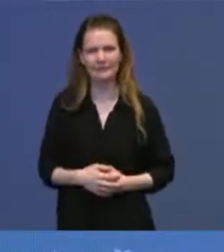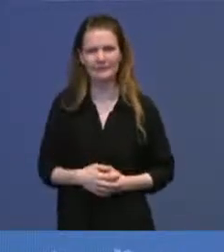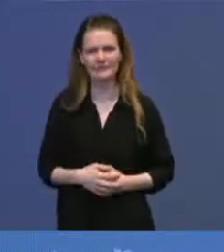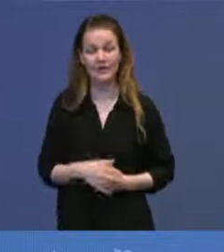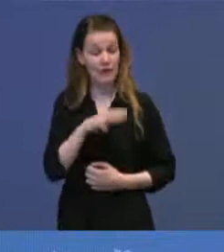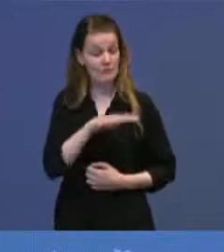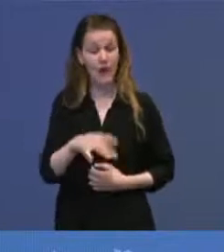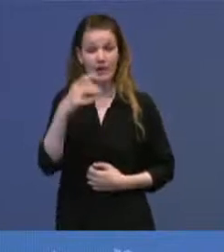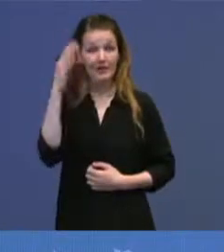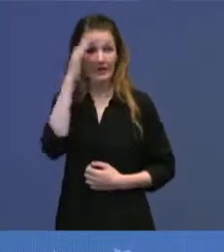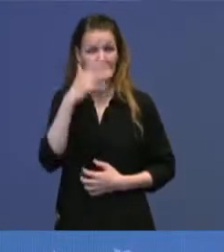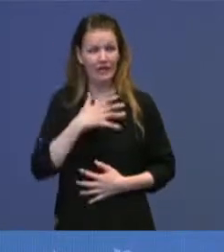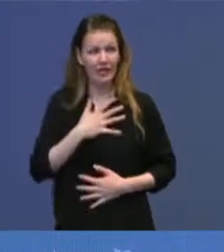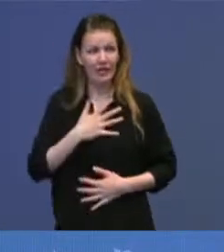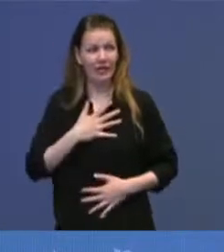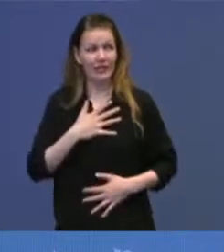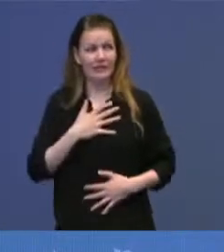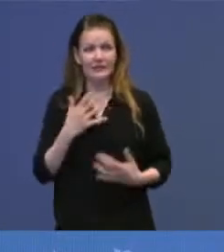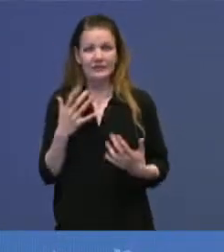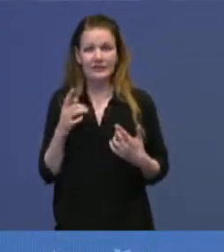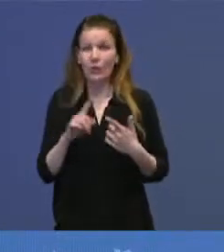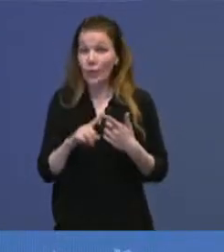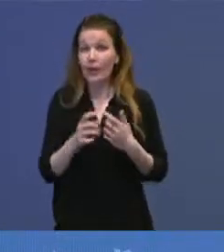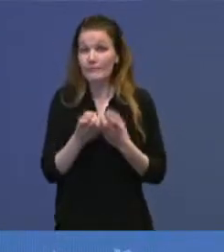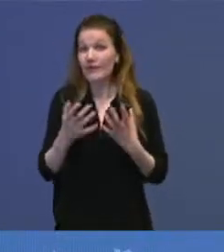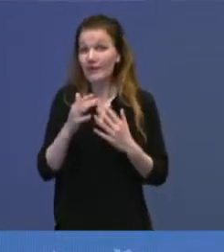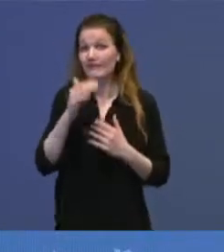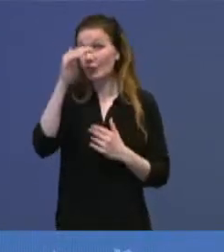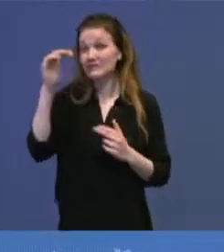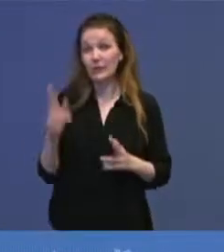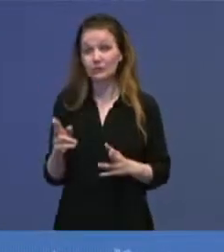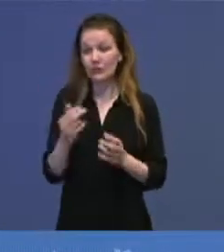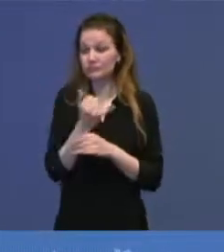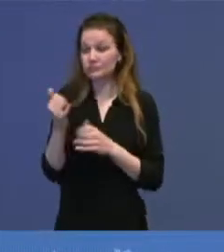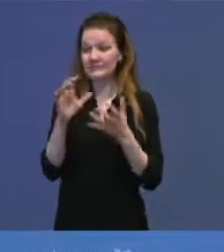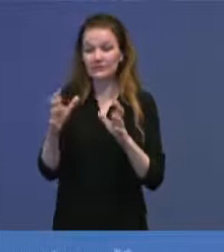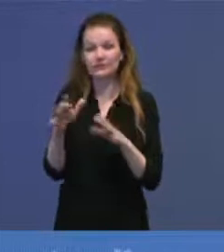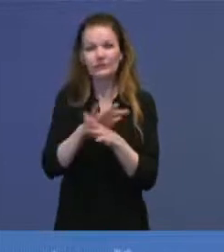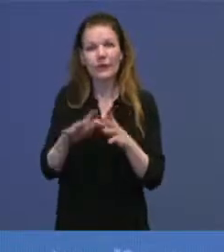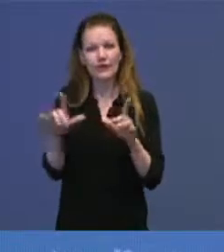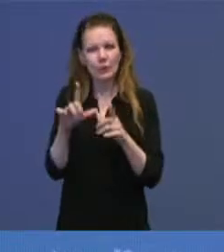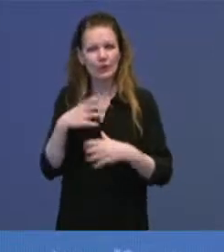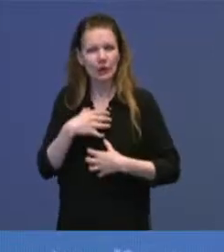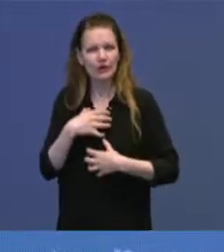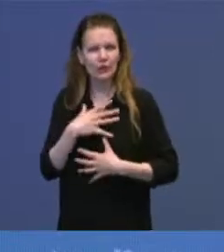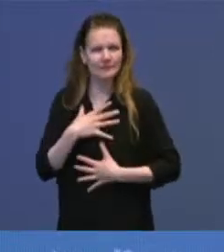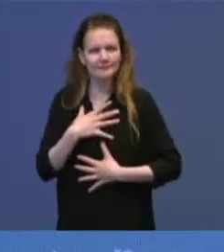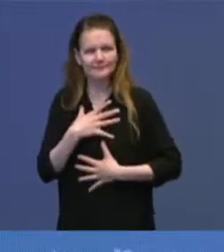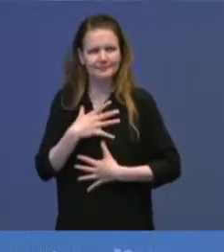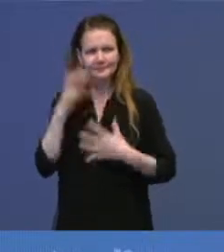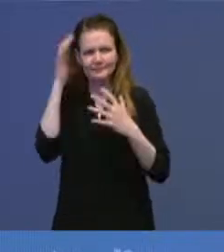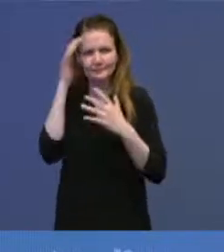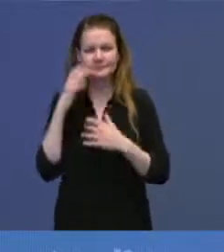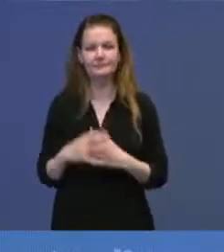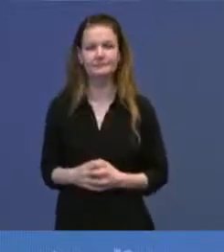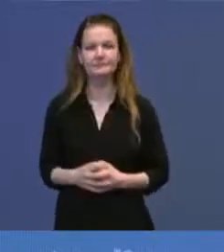føler det. Og vi ser også at veldig mange voksne i ulike situasjoner kan føle på det. Så jeg tror det er viktig at vi som samfunn og som venner og